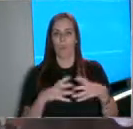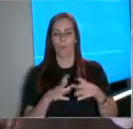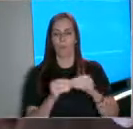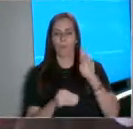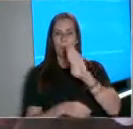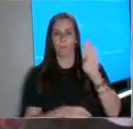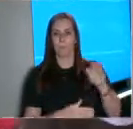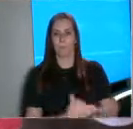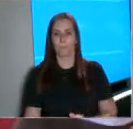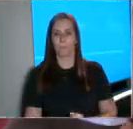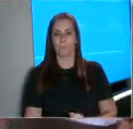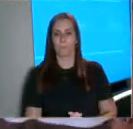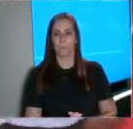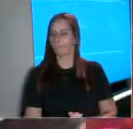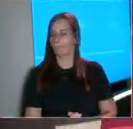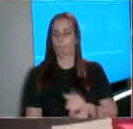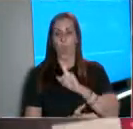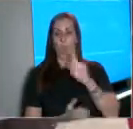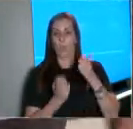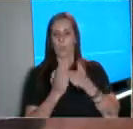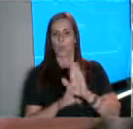ביבי. זה לא יעזור.